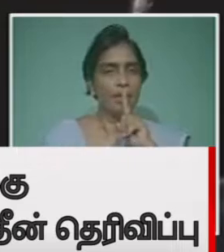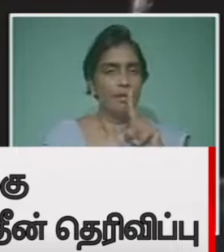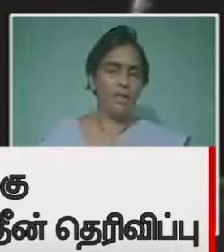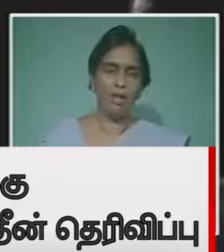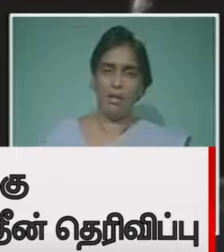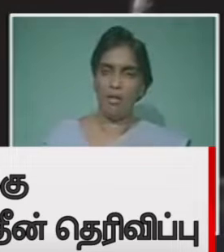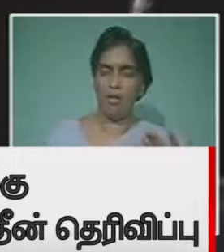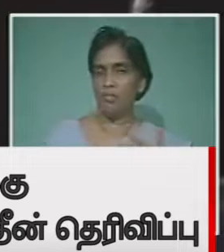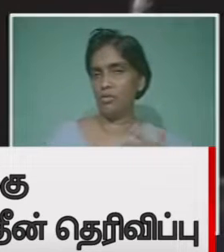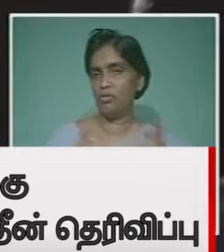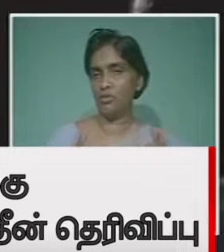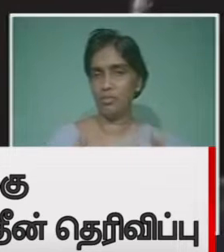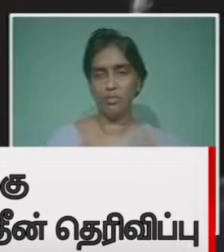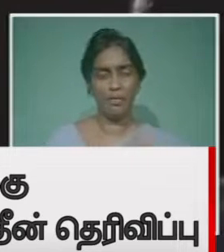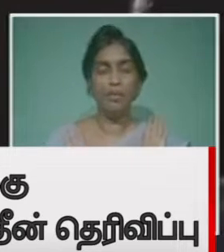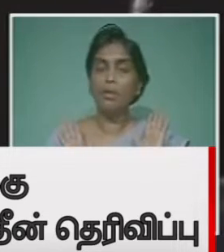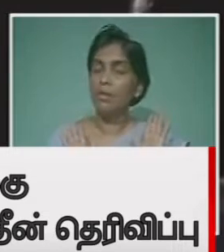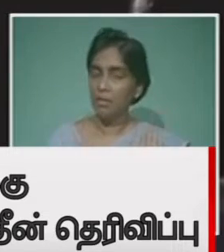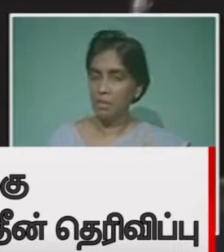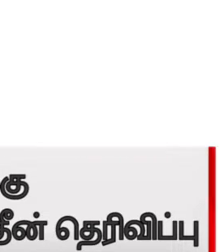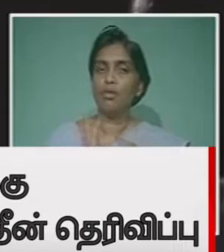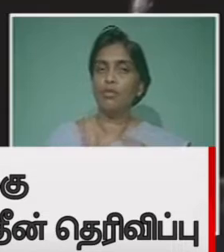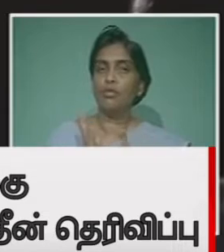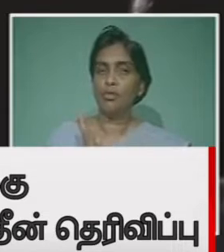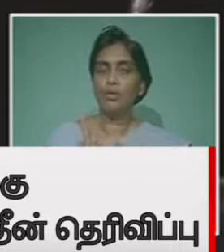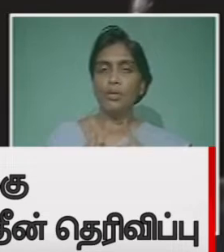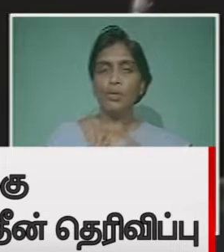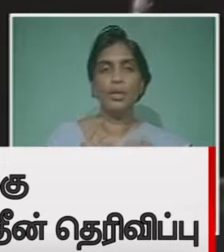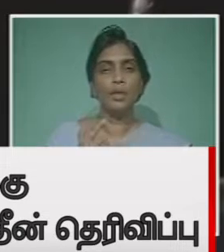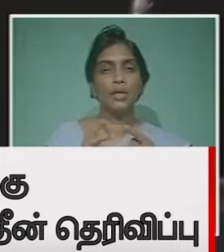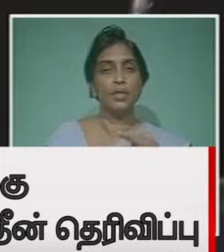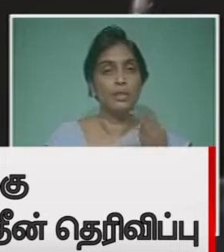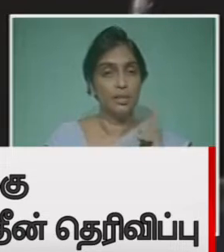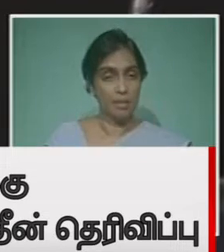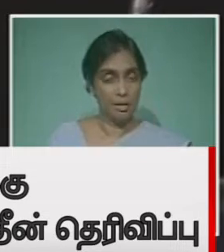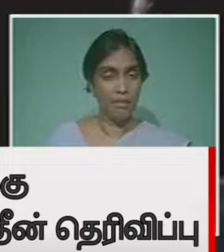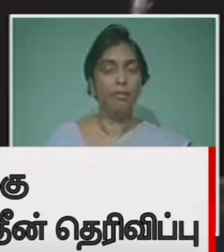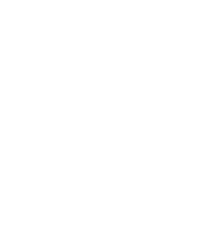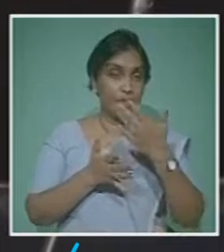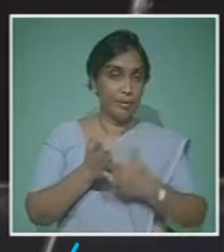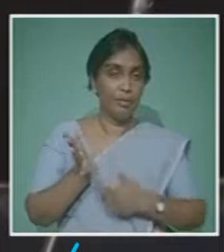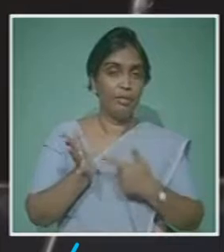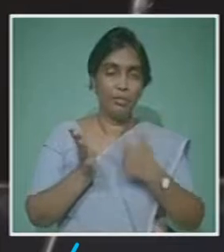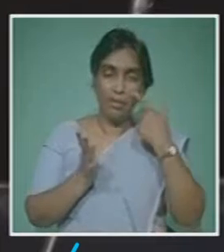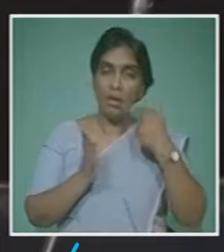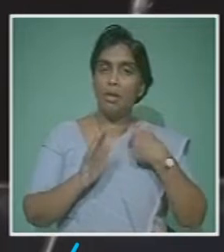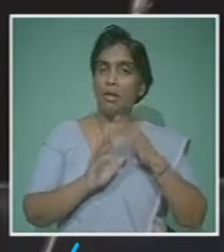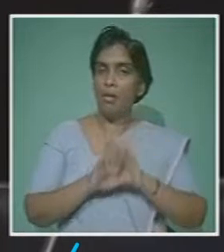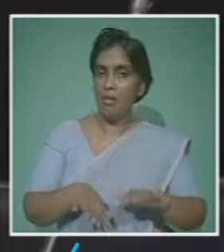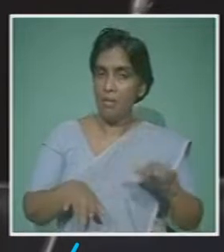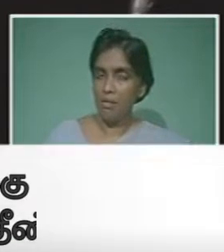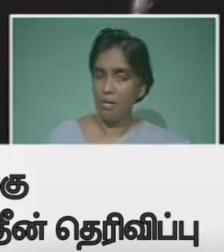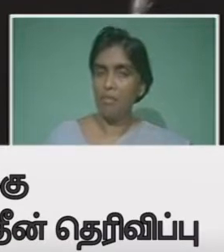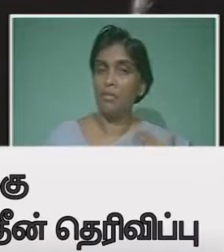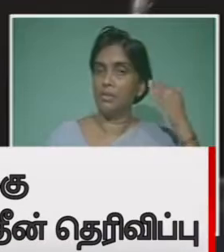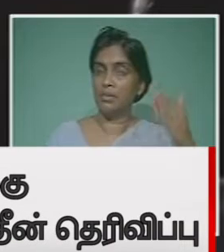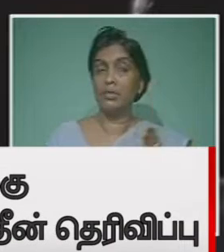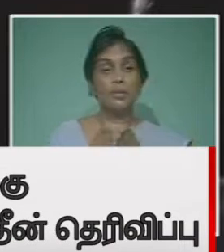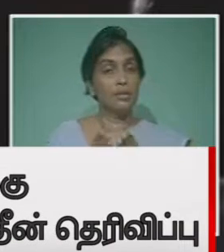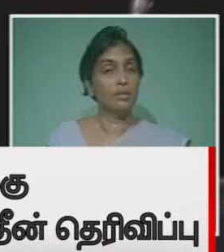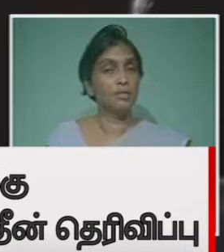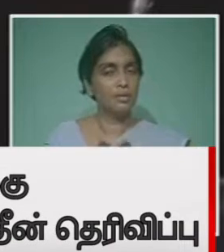விரும்பவில்லை. என்றாலும் அண்மையிலே யுனிசெஃபுடைய அறிக்கையை நீங்கள் பார்க்கலாம். எங்களுடைய மாணவ செல்வங்கள், இந்த நாட்டின் எதிர்கால சொத்துக்கள், இன்று அவர்களுடைய